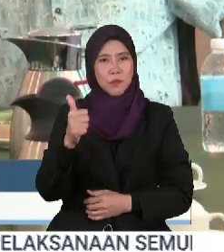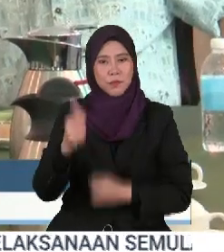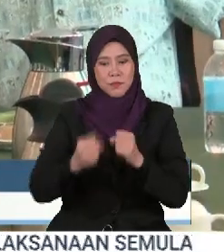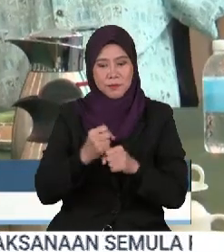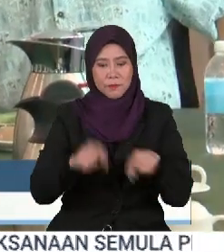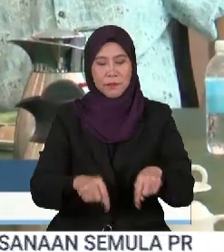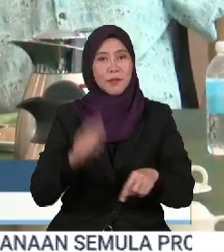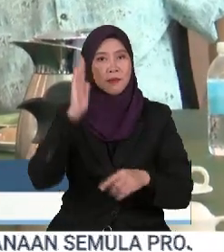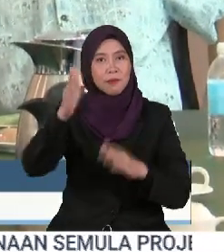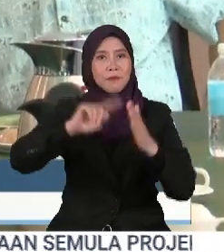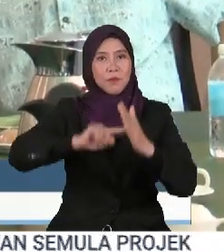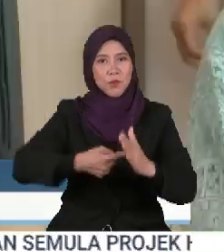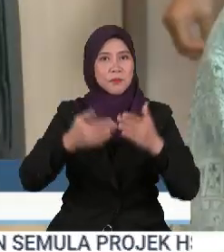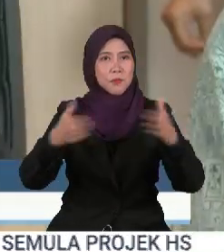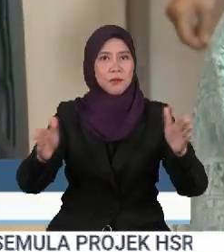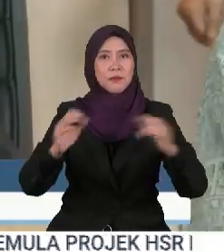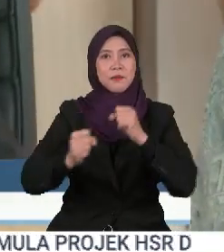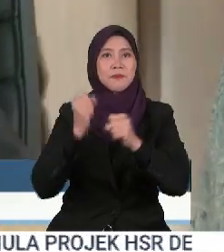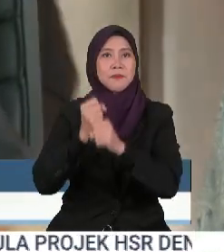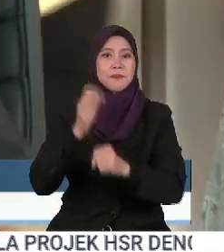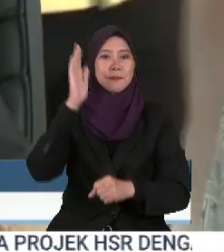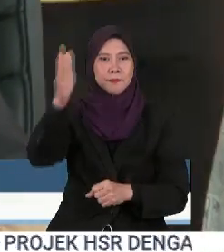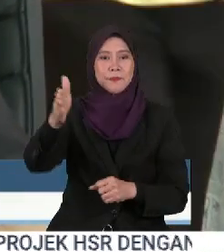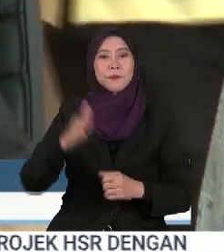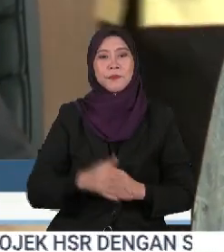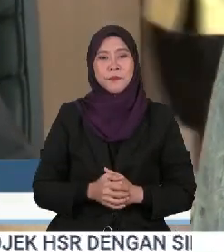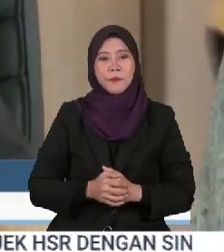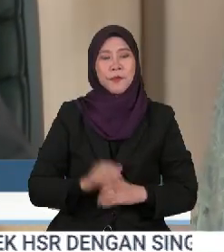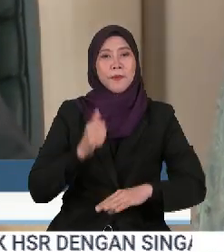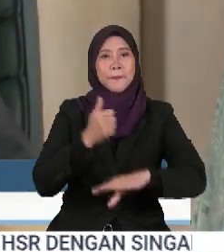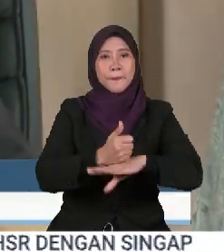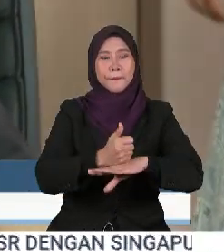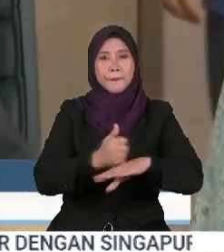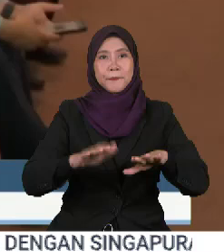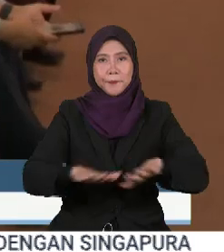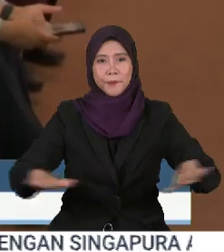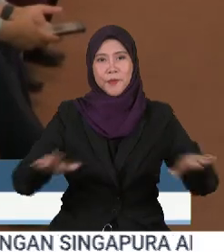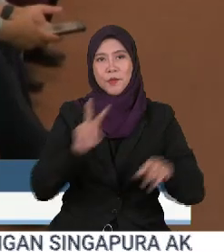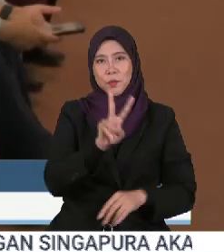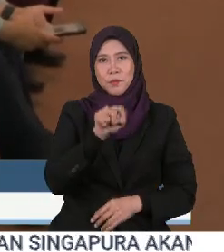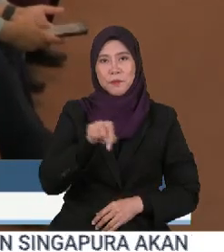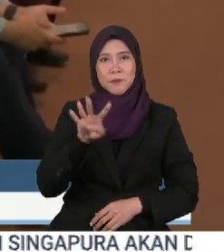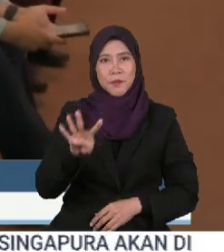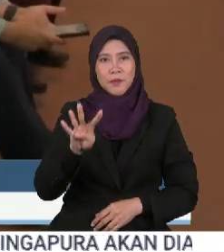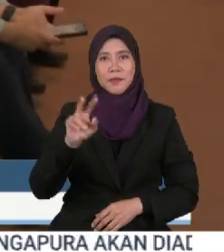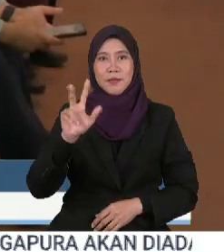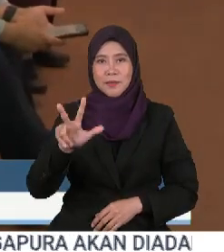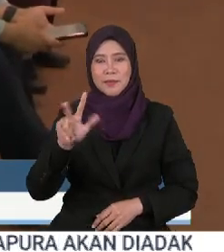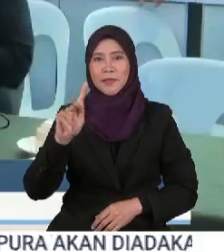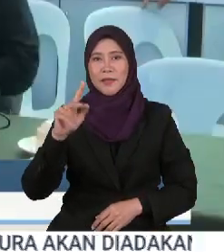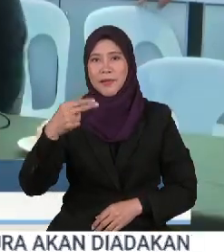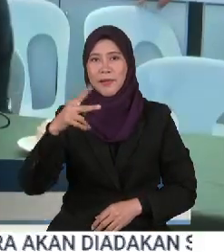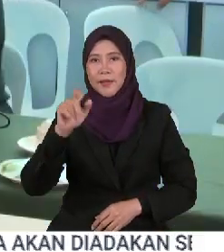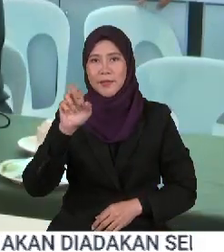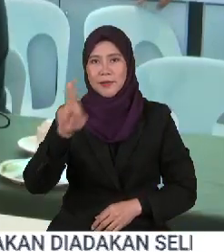ini dan akan mula beroperasi pada tahun depan. Dibina di tapak seluas 2.43 hektar, klinik itu